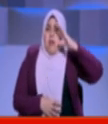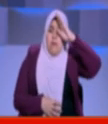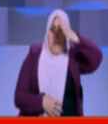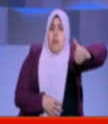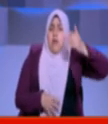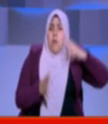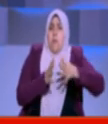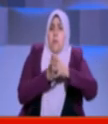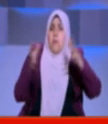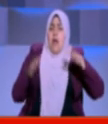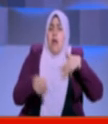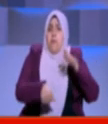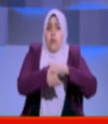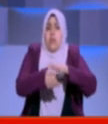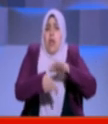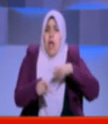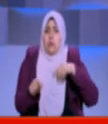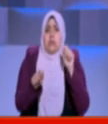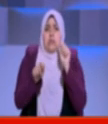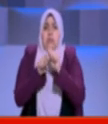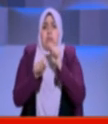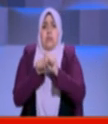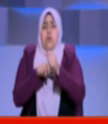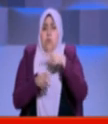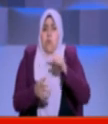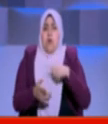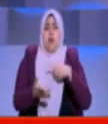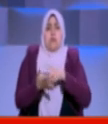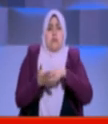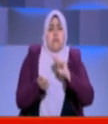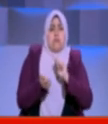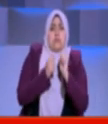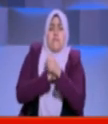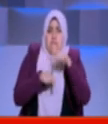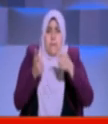كانت تطالب بالإصلاحات وتصويب المسار في بلدنا،